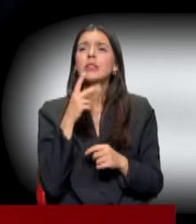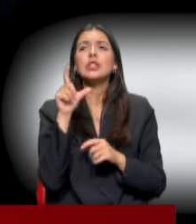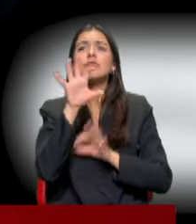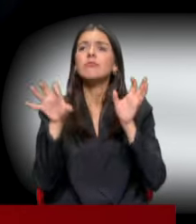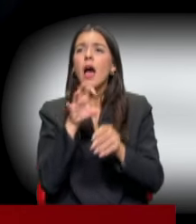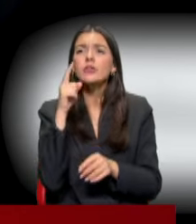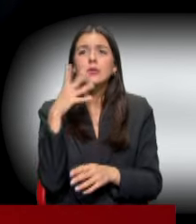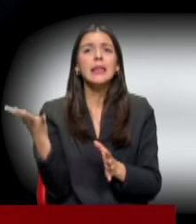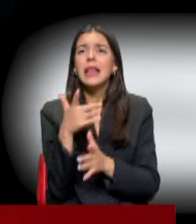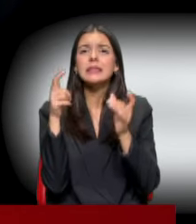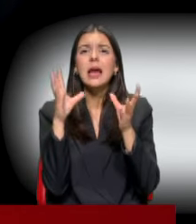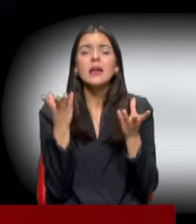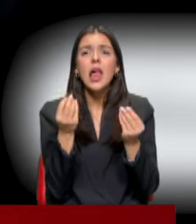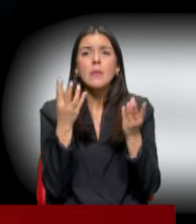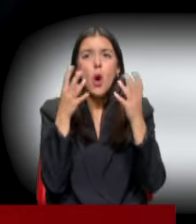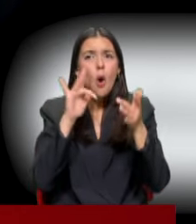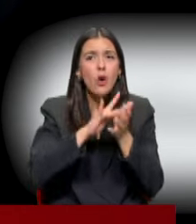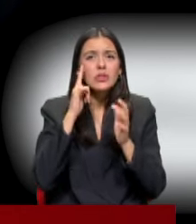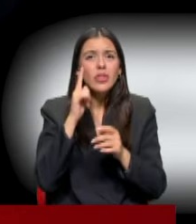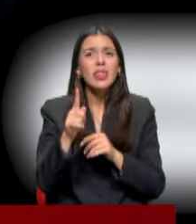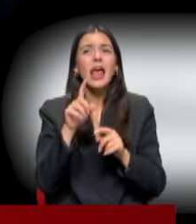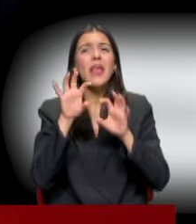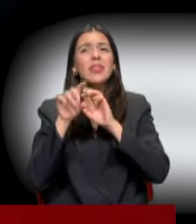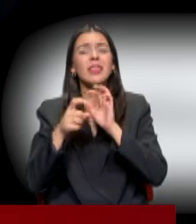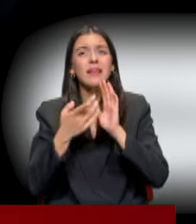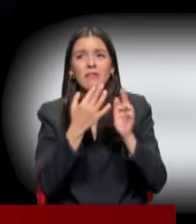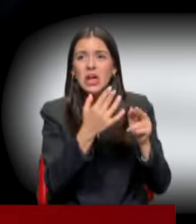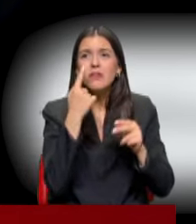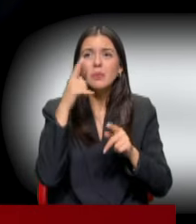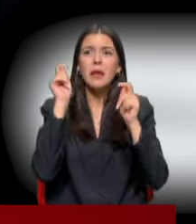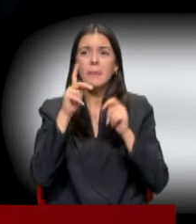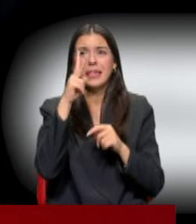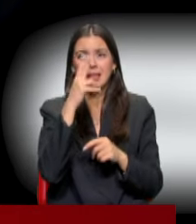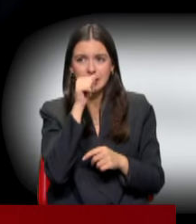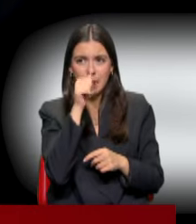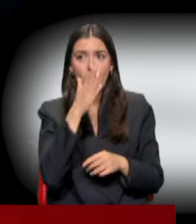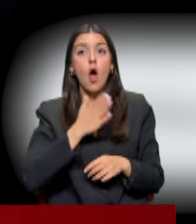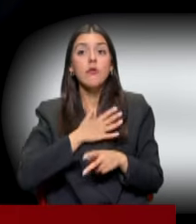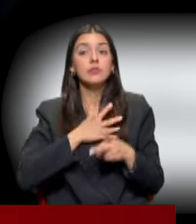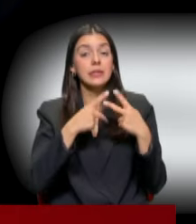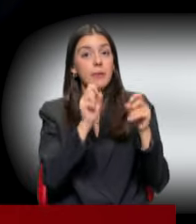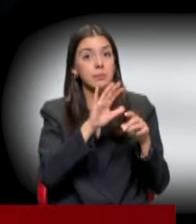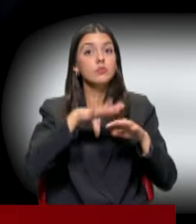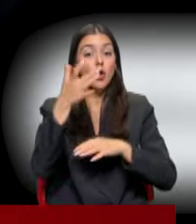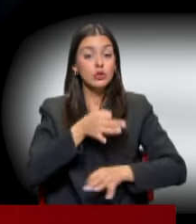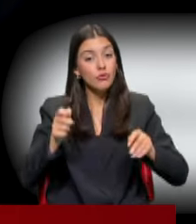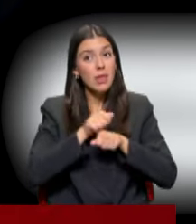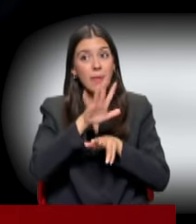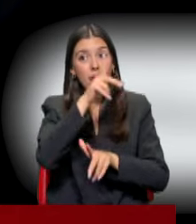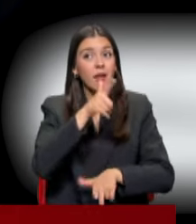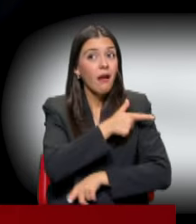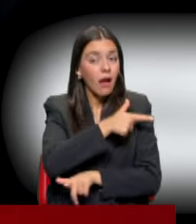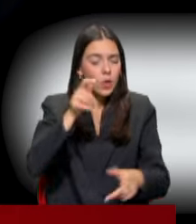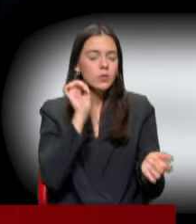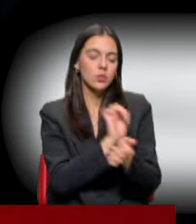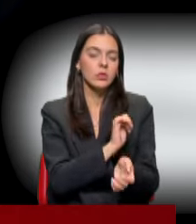bulunan, neredeyse kalabalık ortasında tecavüze yeltenen iki sapık çıkarıldığı mahkemece önce serbest bırakılmış, sosyal medyadaki tepkiler üzerine